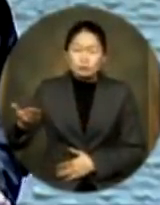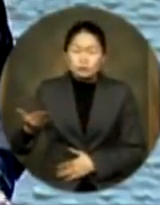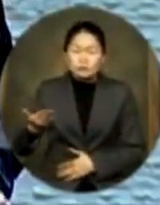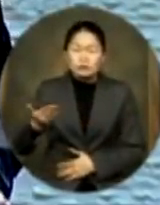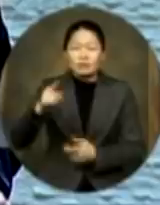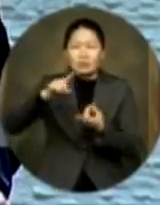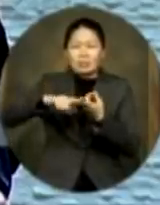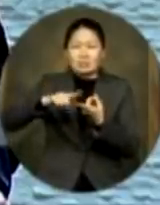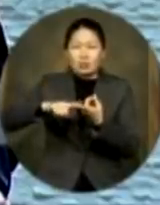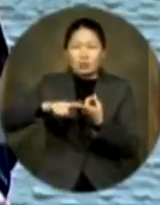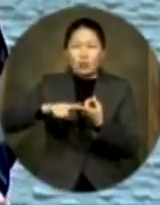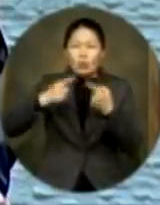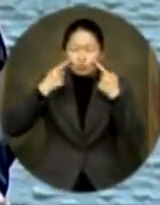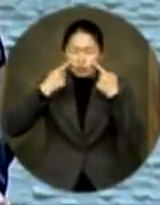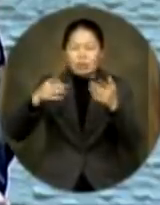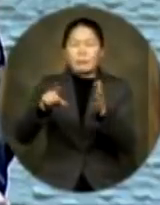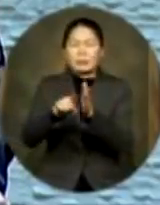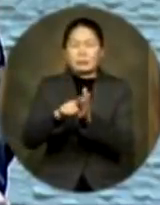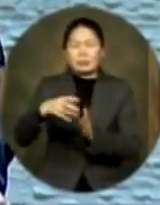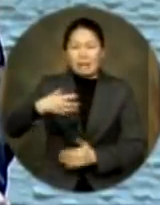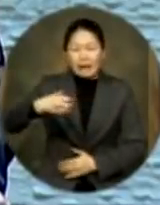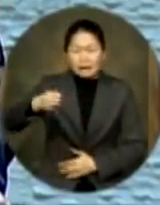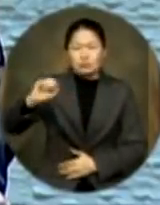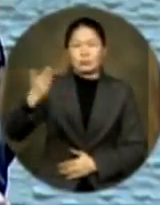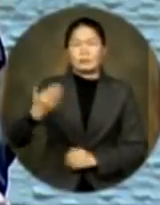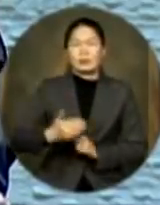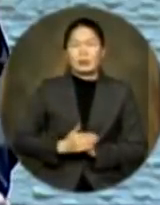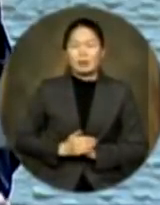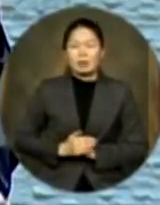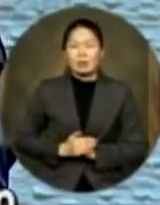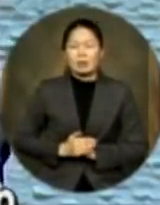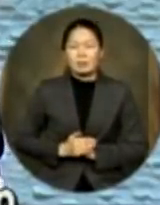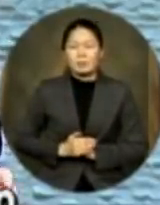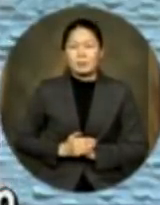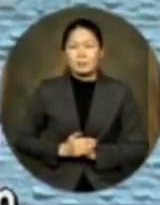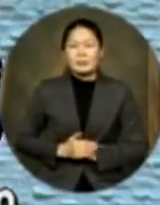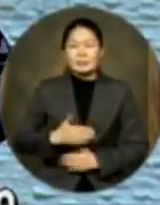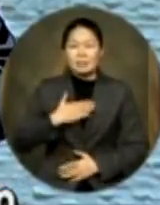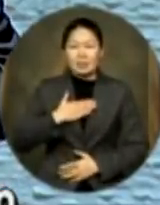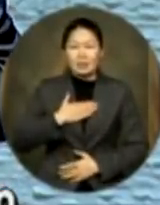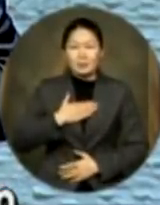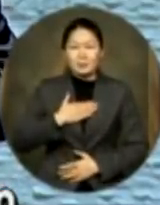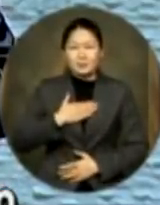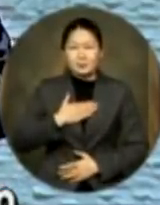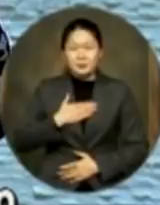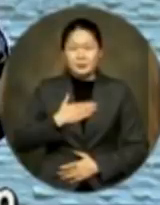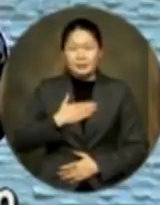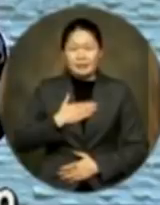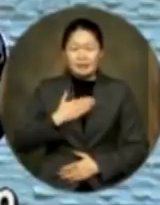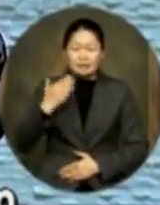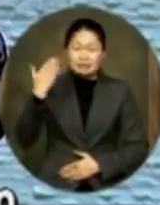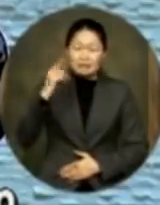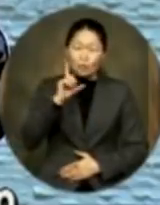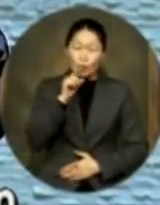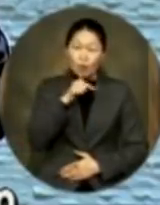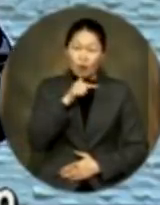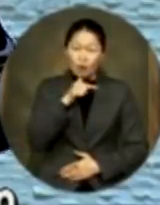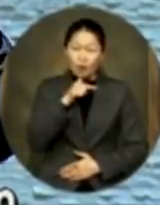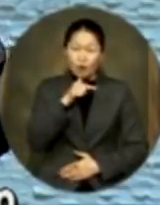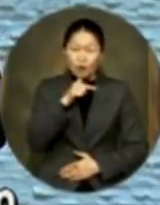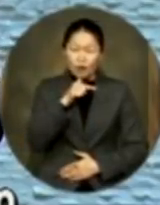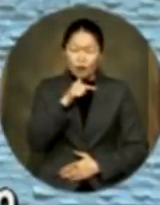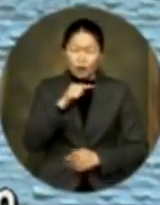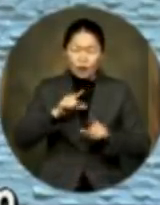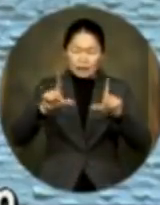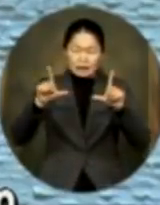점에 대해서 분명한 믿음을 가져야 됩니다 제가 지난 월요일에 이